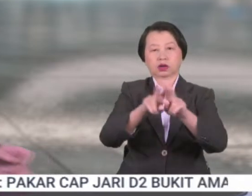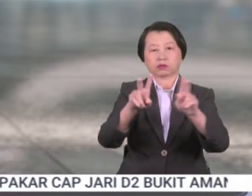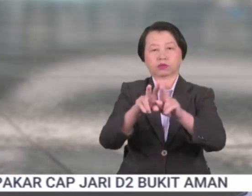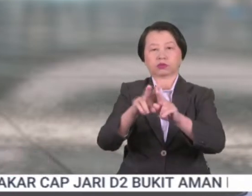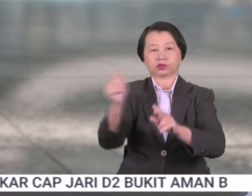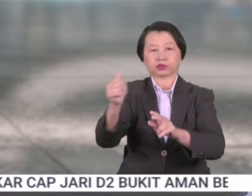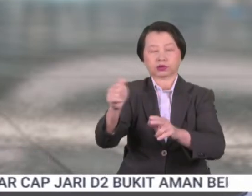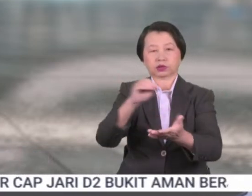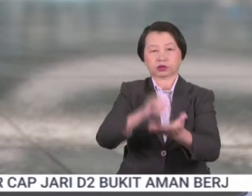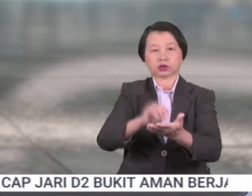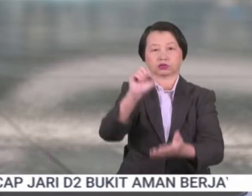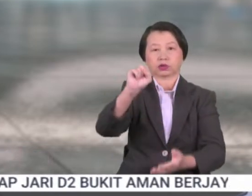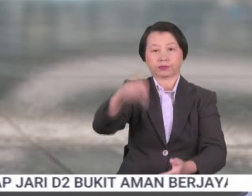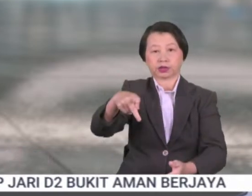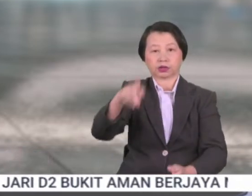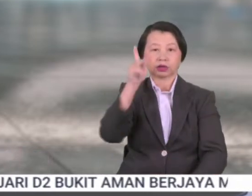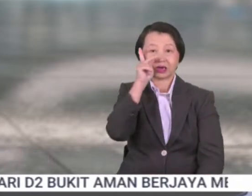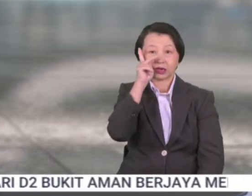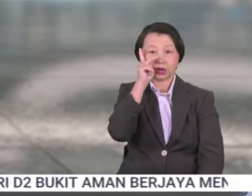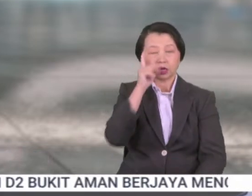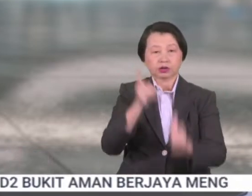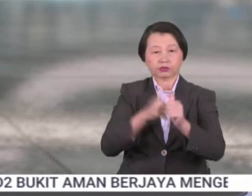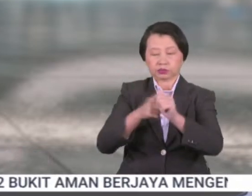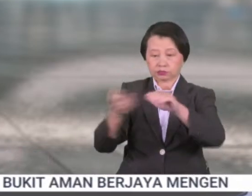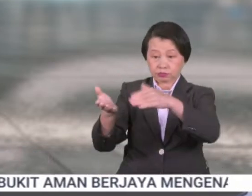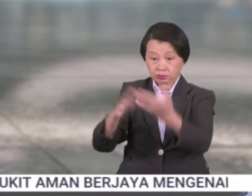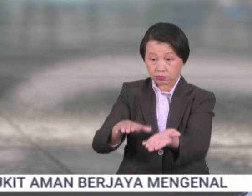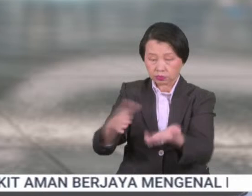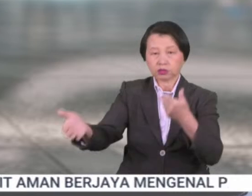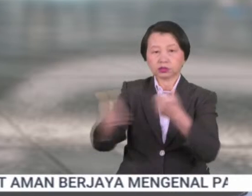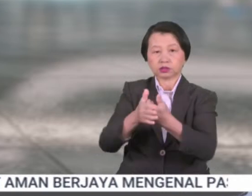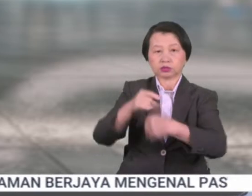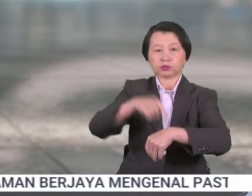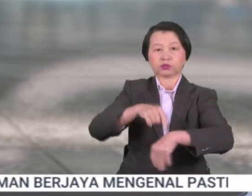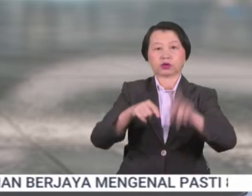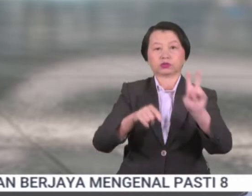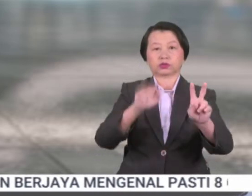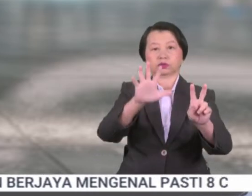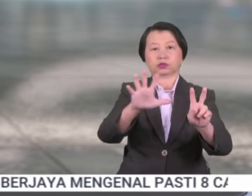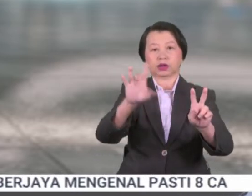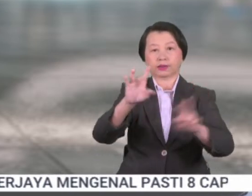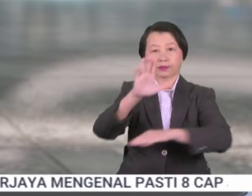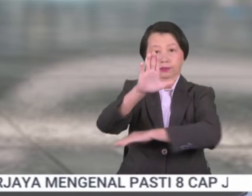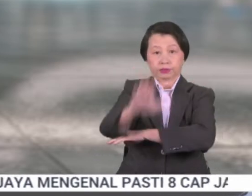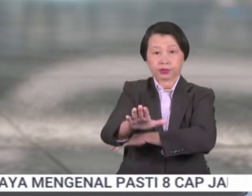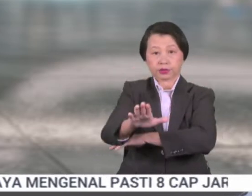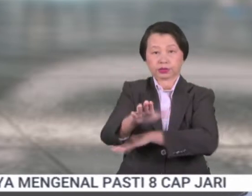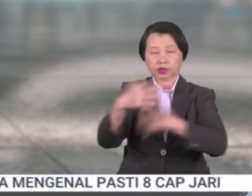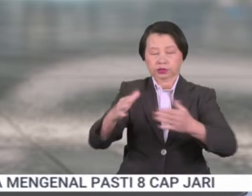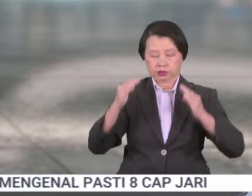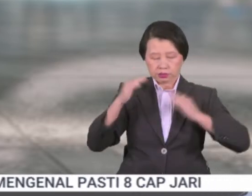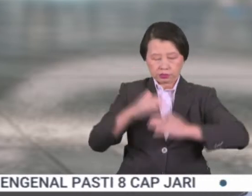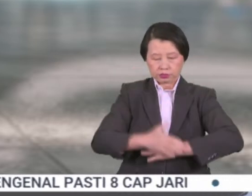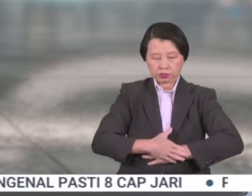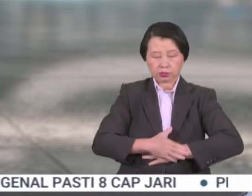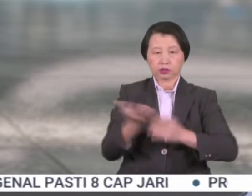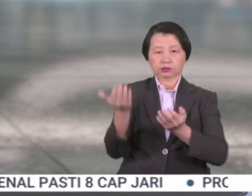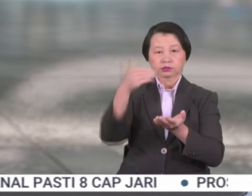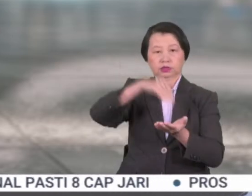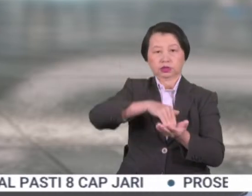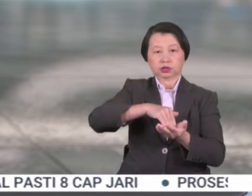halamannya di sungai petani terdahulu jenazah yang tiba kira-kira pukul 2:58 petang disolatkan sekali